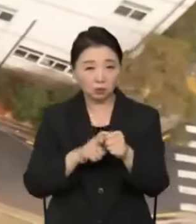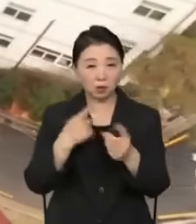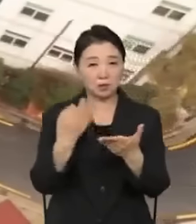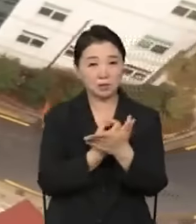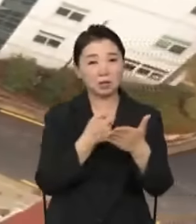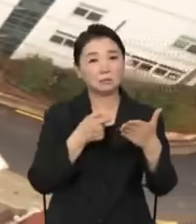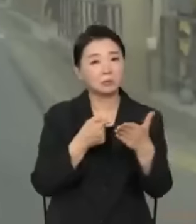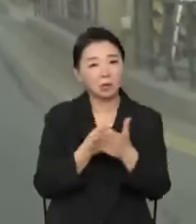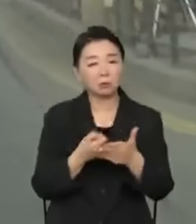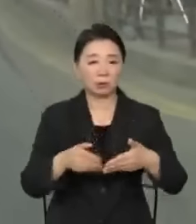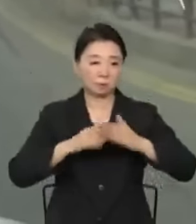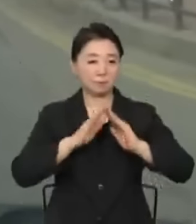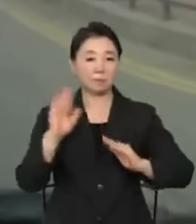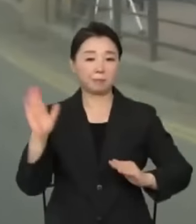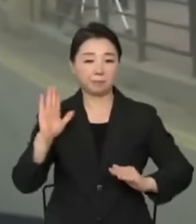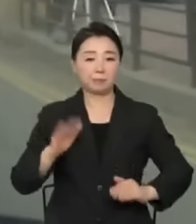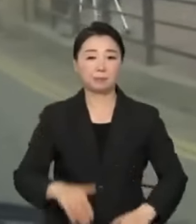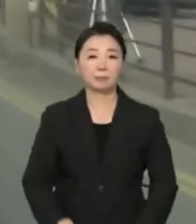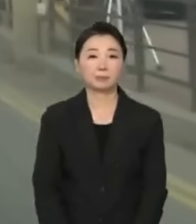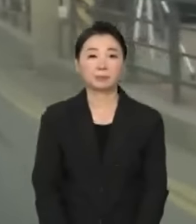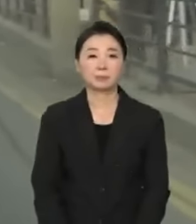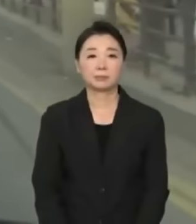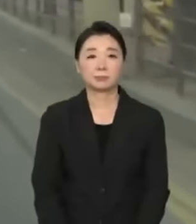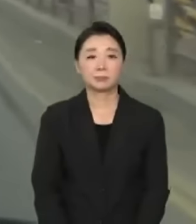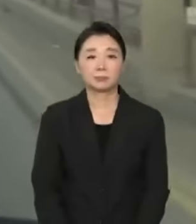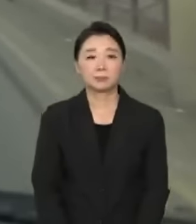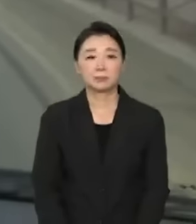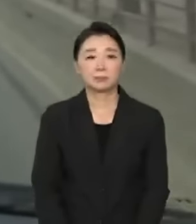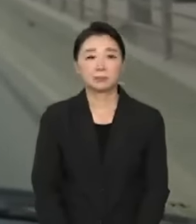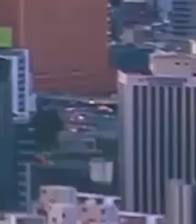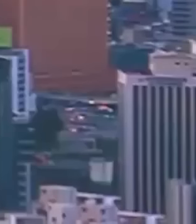아니라고 밝혔습니다. JTBC 김지윤입니다.